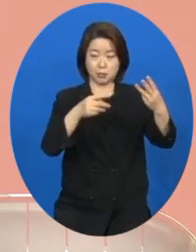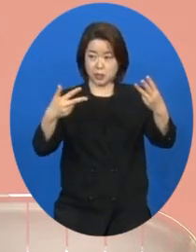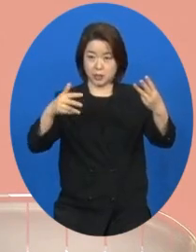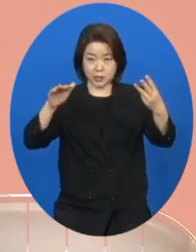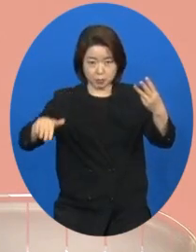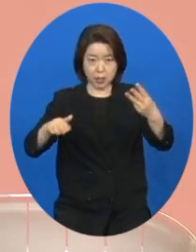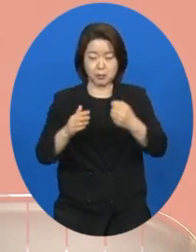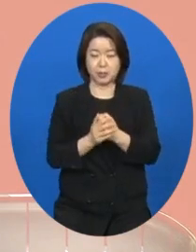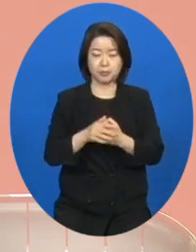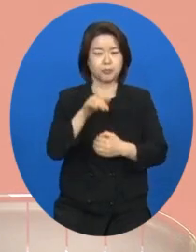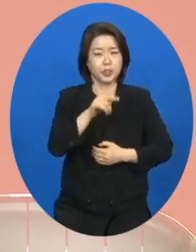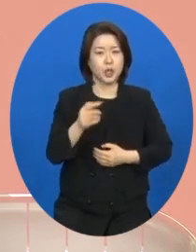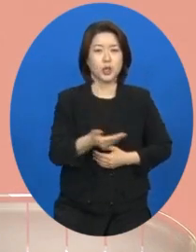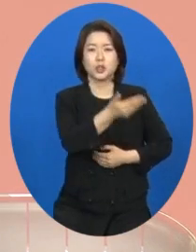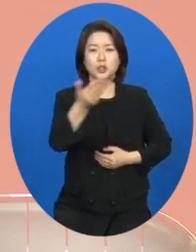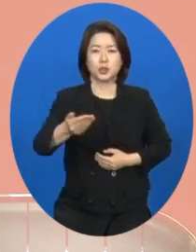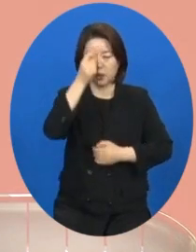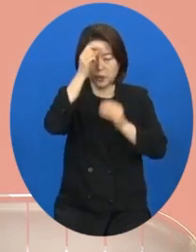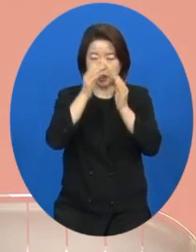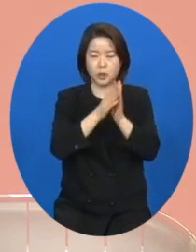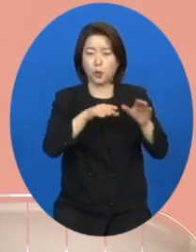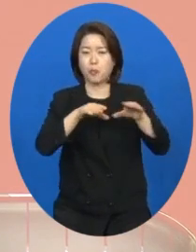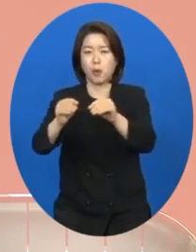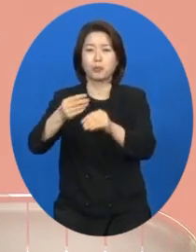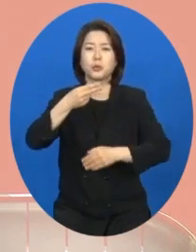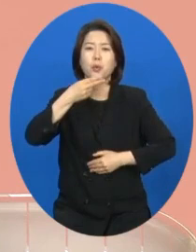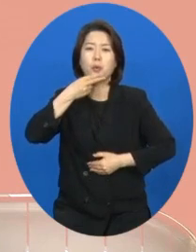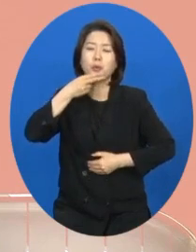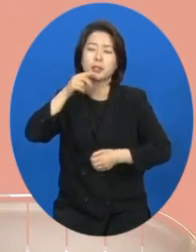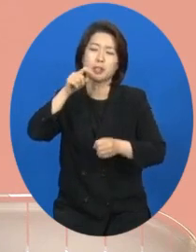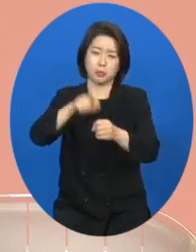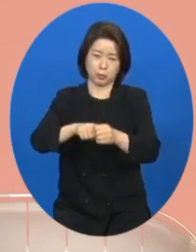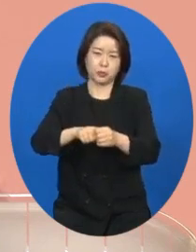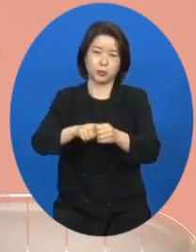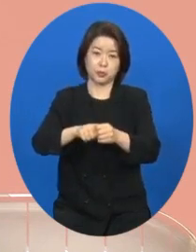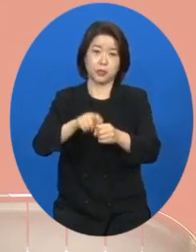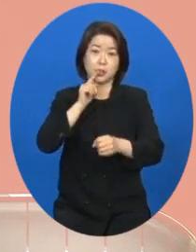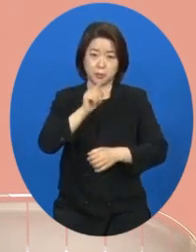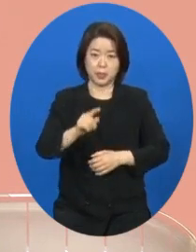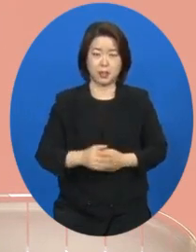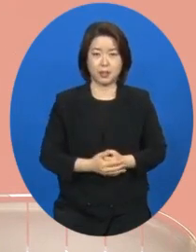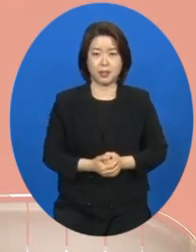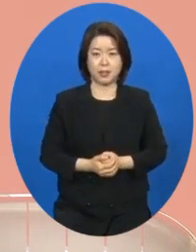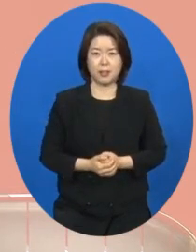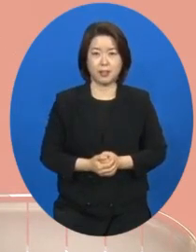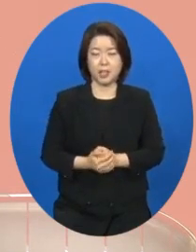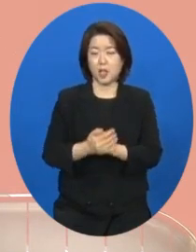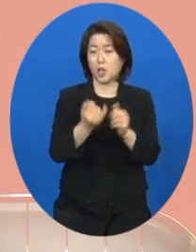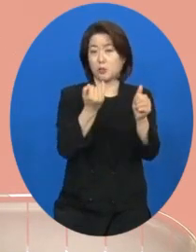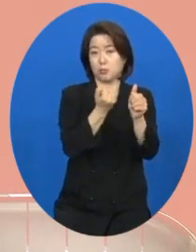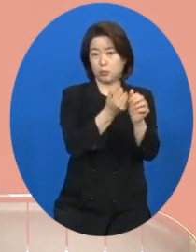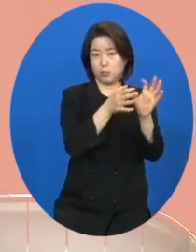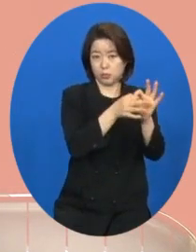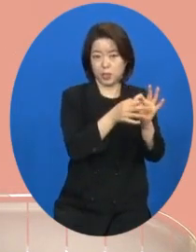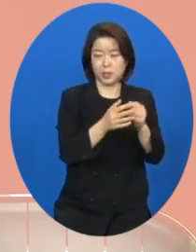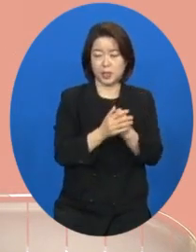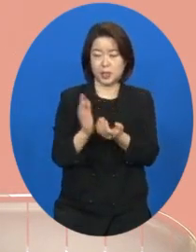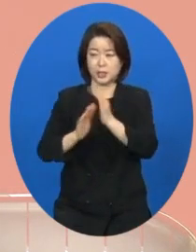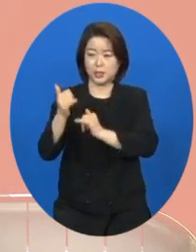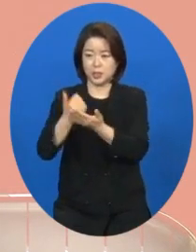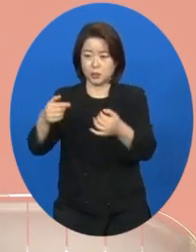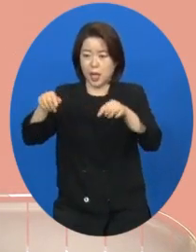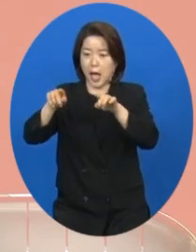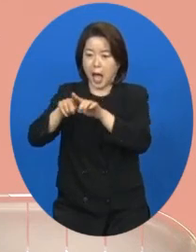너희 기도가 막히지 아니하게 하려 함이라. 여러분, 부부 관계는 예수님과